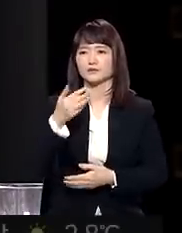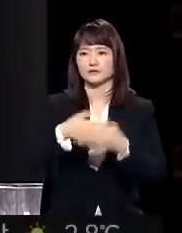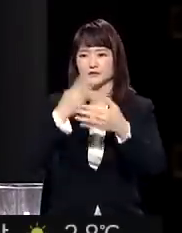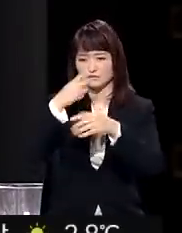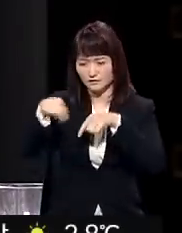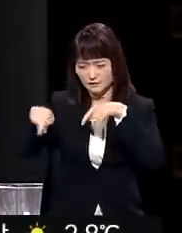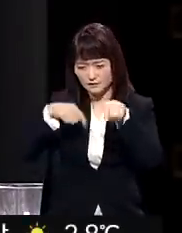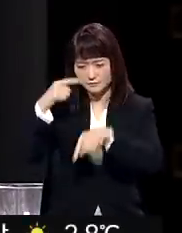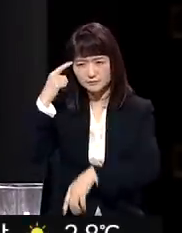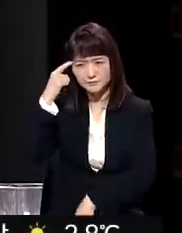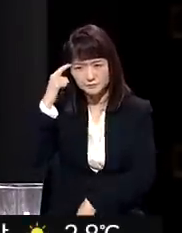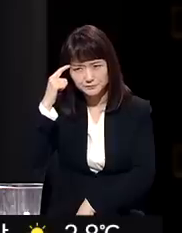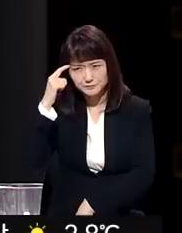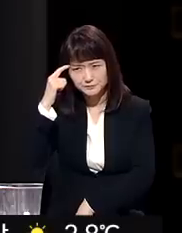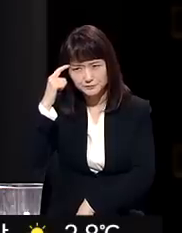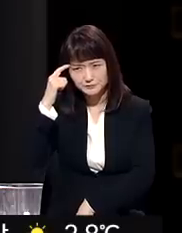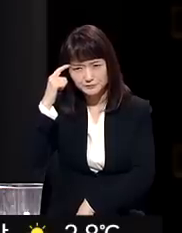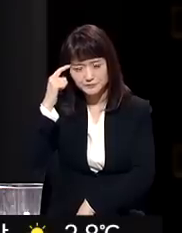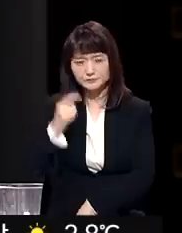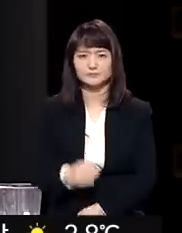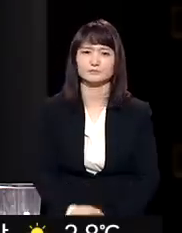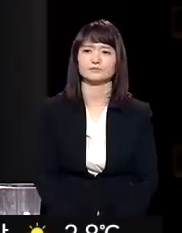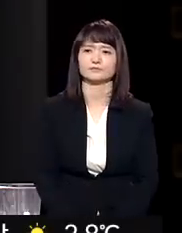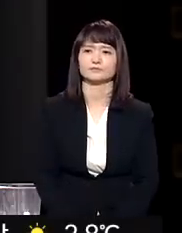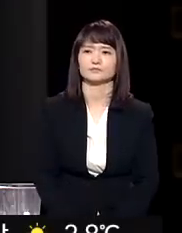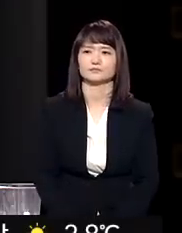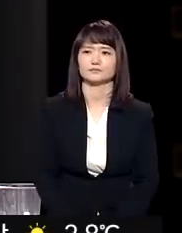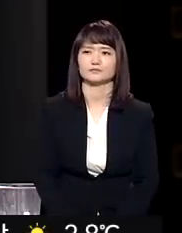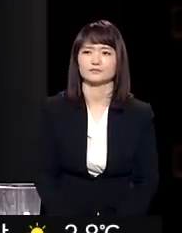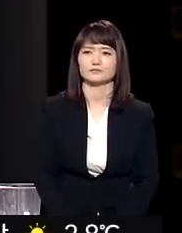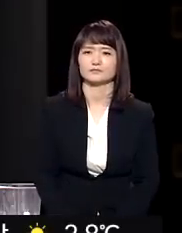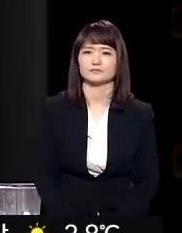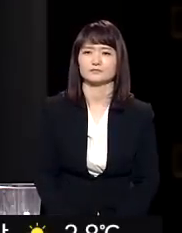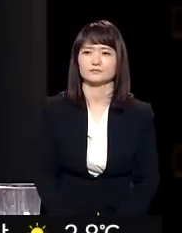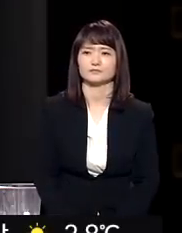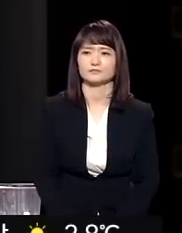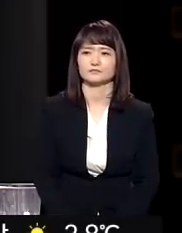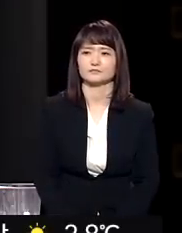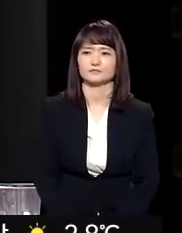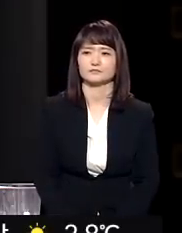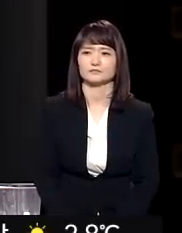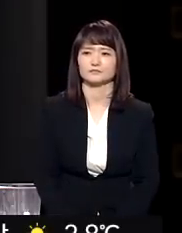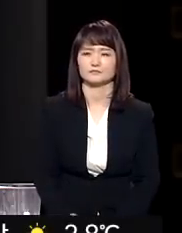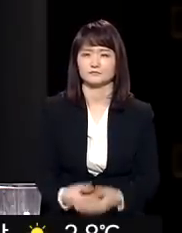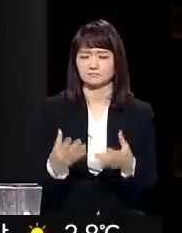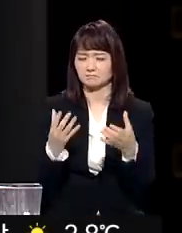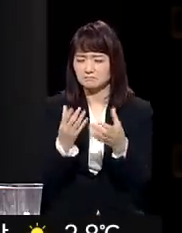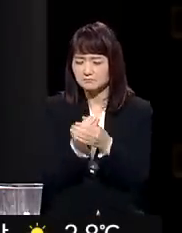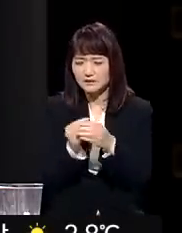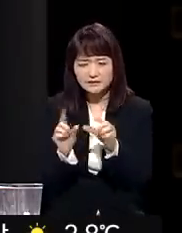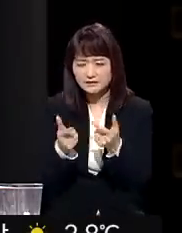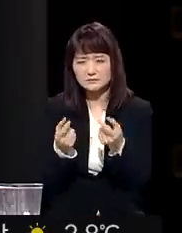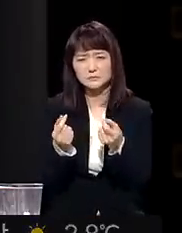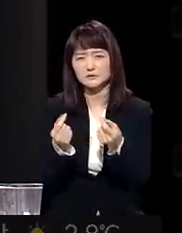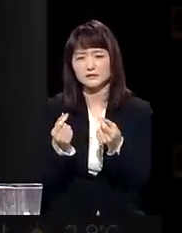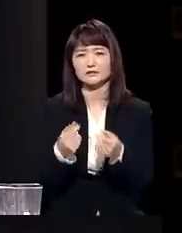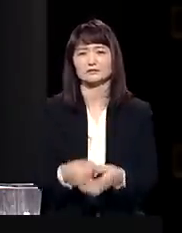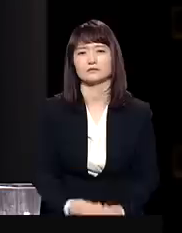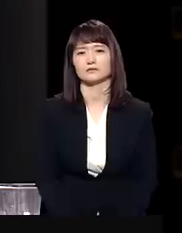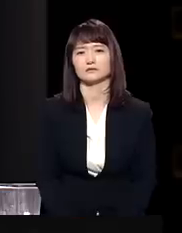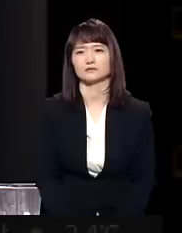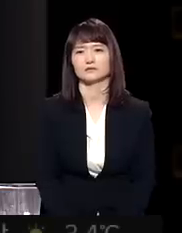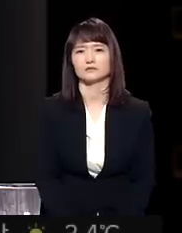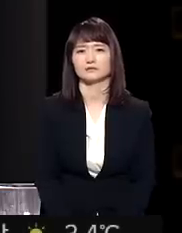생각난다 완벽히 부합하는 사연은 아닌데 좀 비슷합니다 예 아무튼